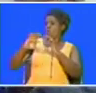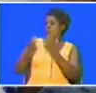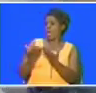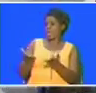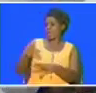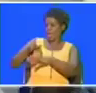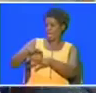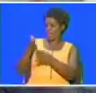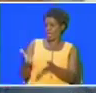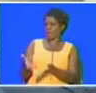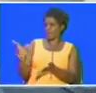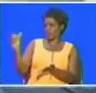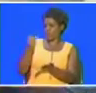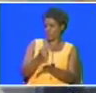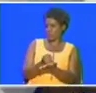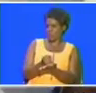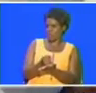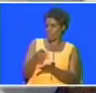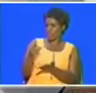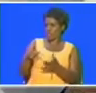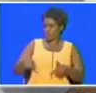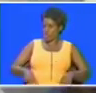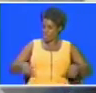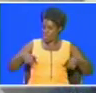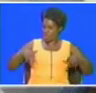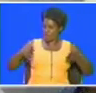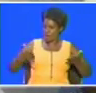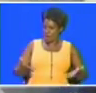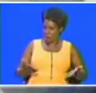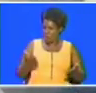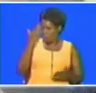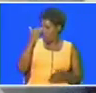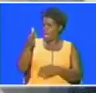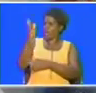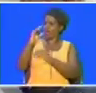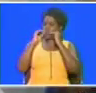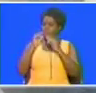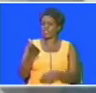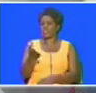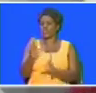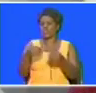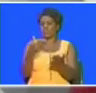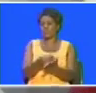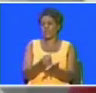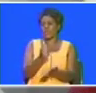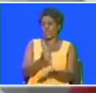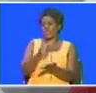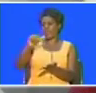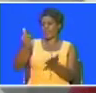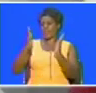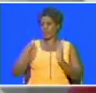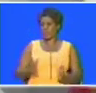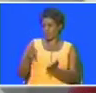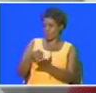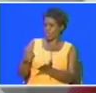vile umekuwa able kuandika yule msichana, utakaa naye vipi? Kwa nini Mwenyezi Mungu amekubariki amekupa pesa usaidie mwingine uweze